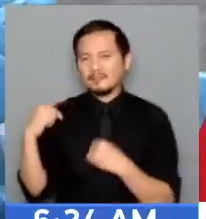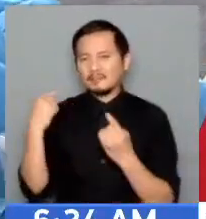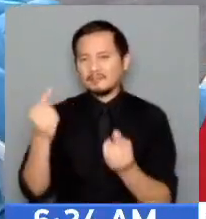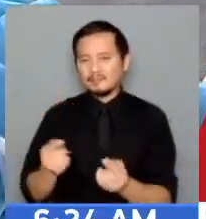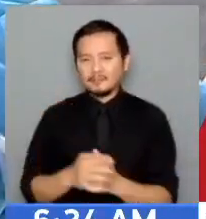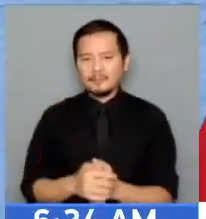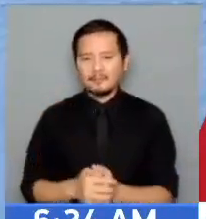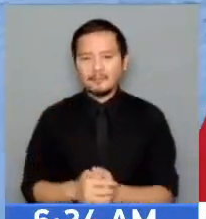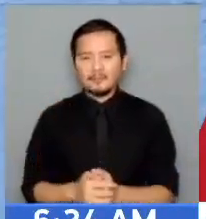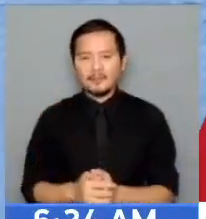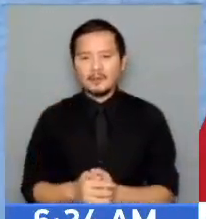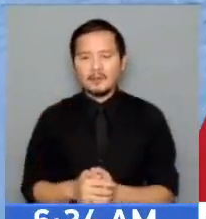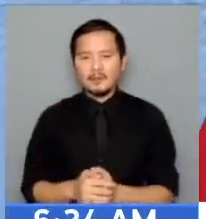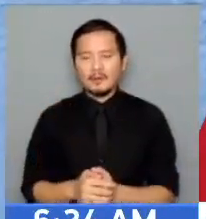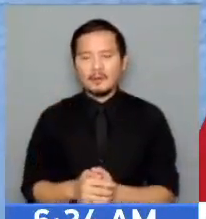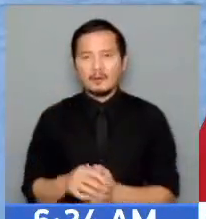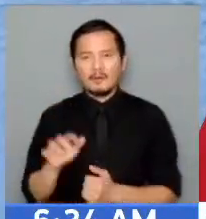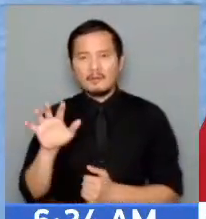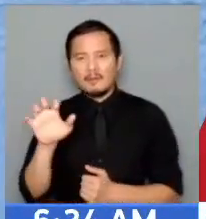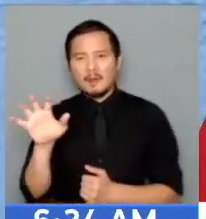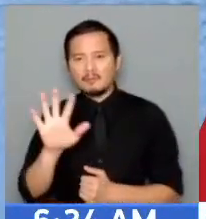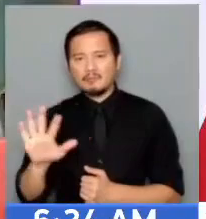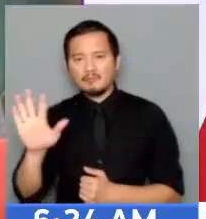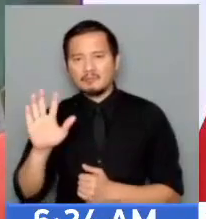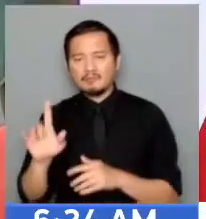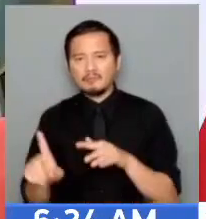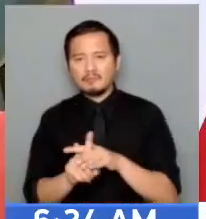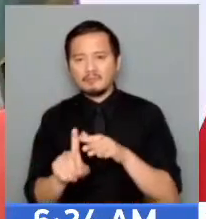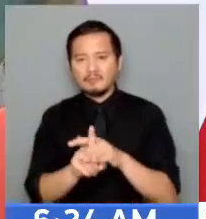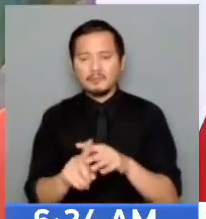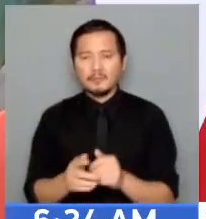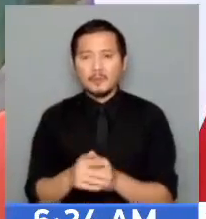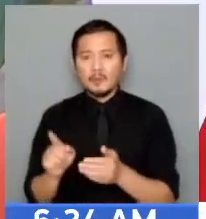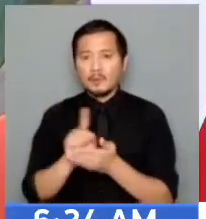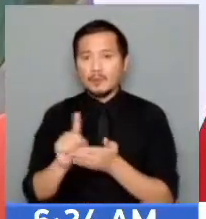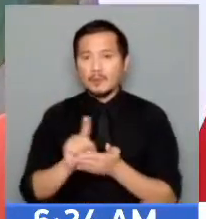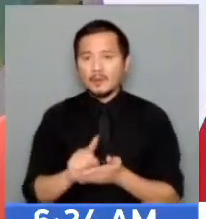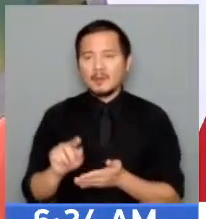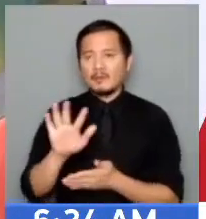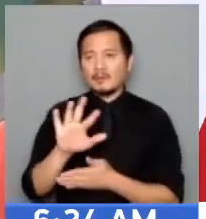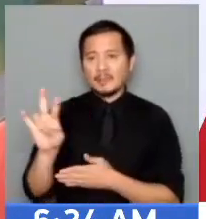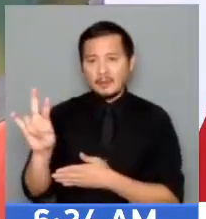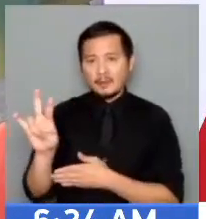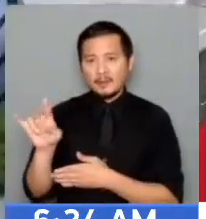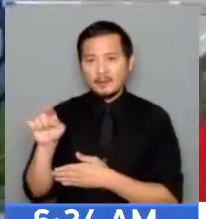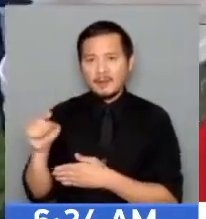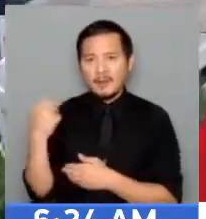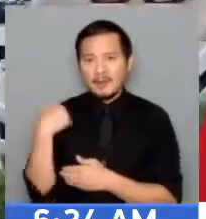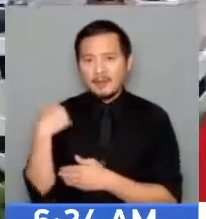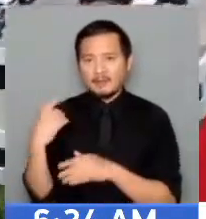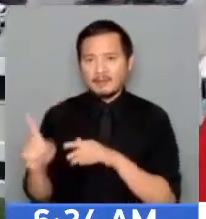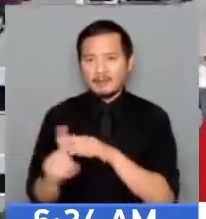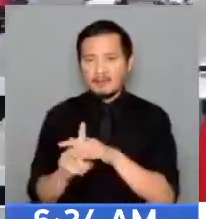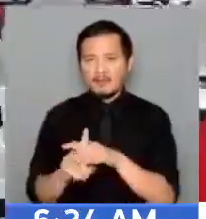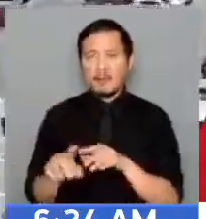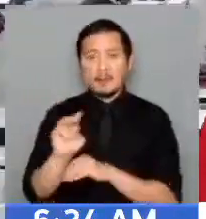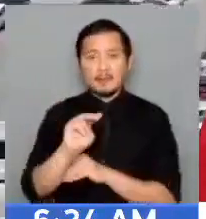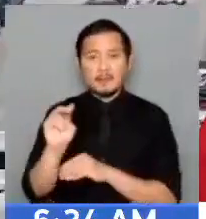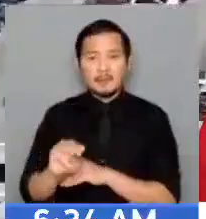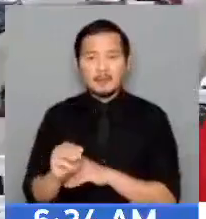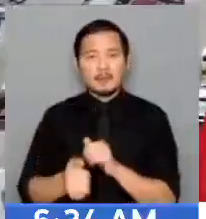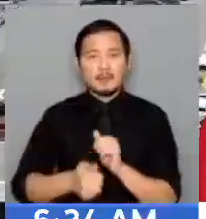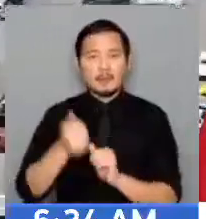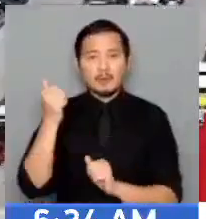araw. 57% ang itinaas ng weekly cases. Ang NCR ang nakitaan ng pinakamataas na pagsipa ng mga kaso